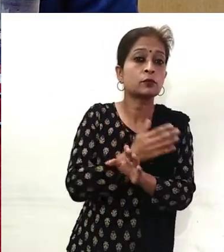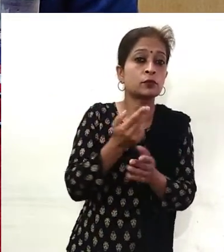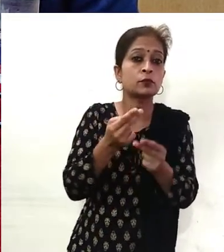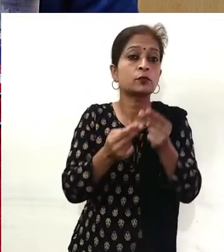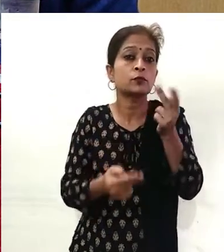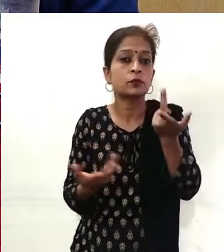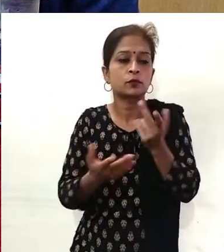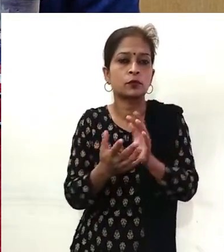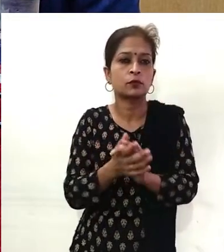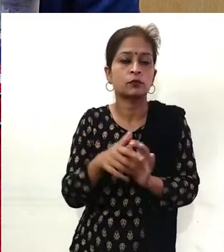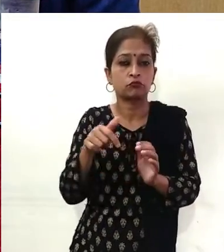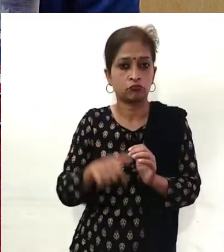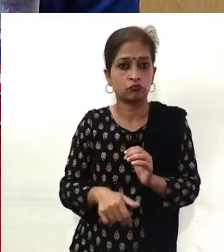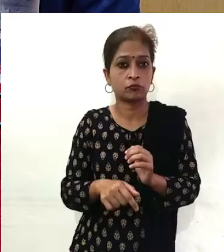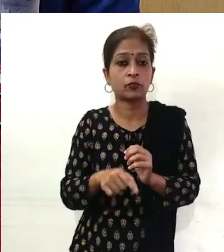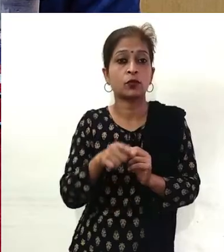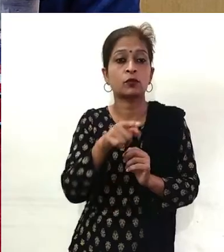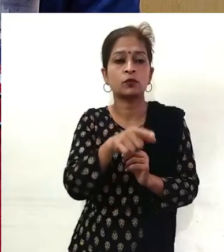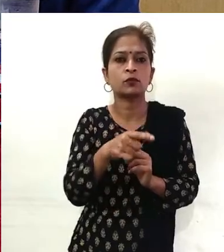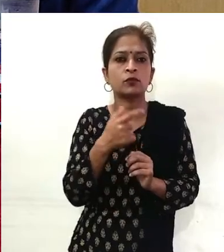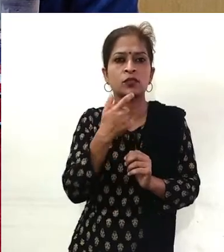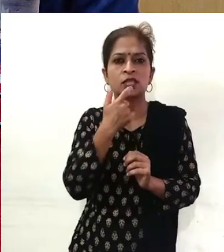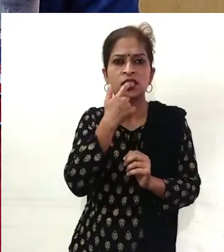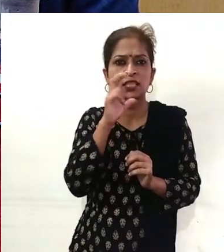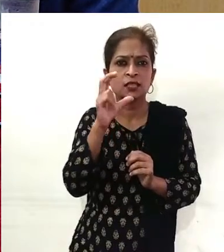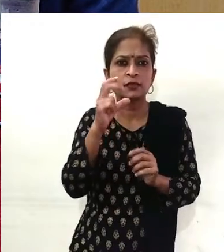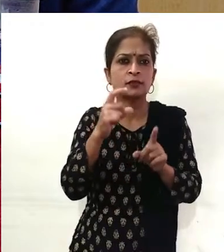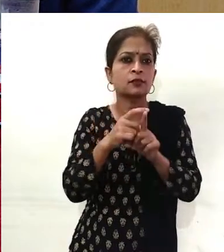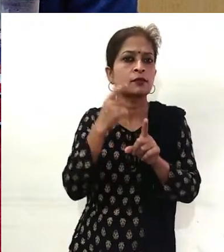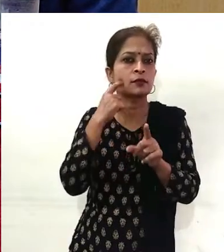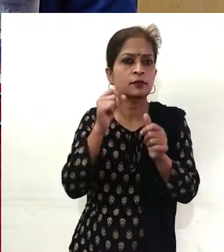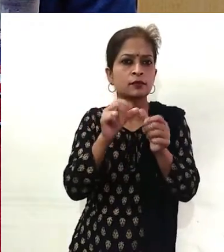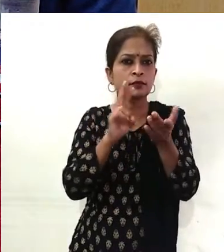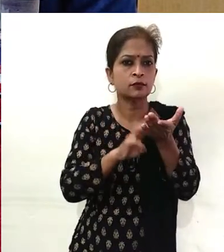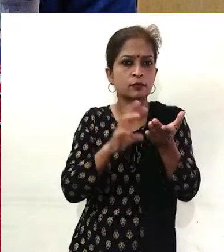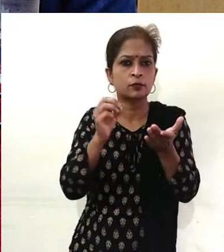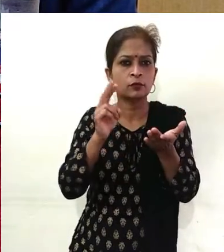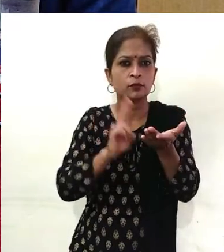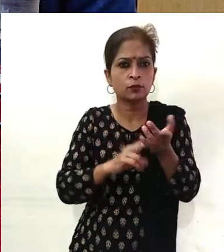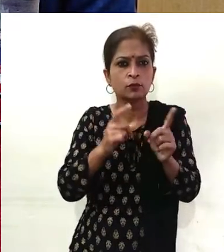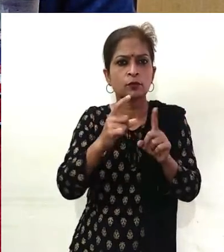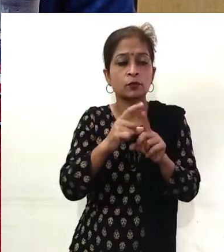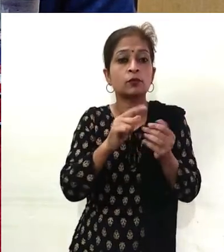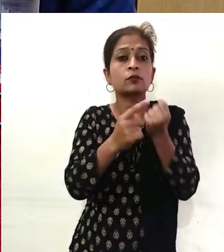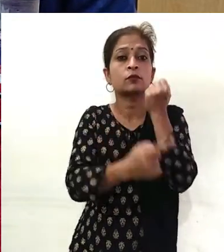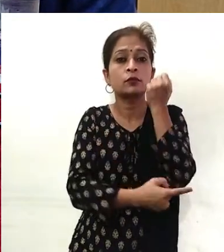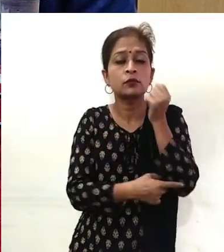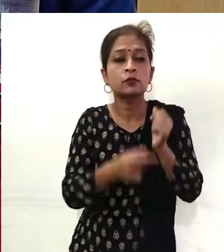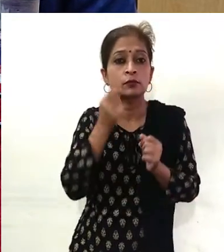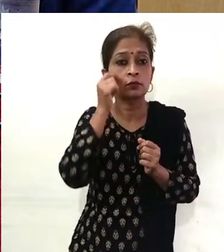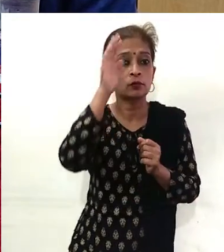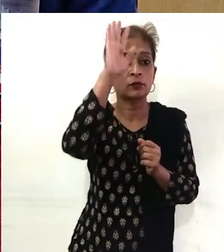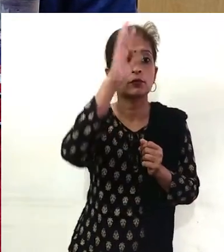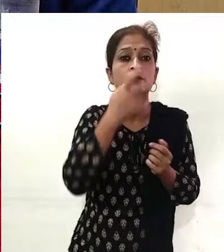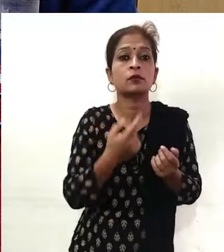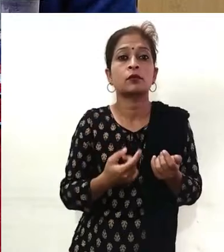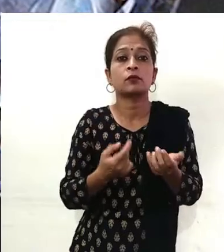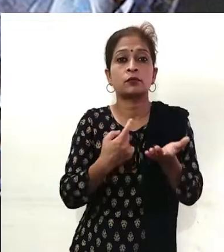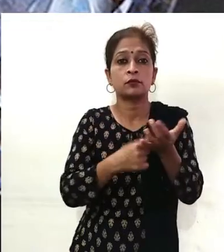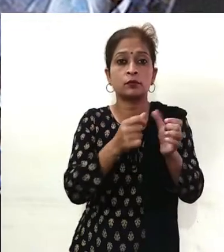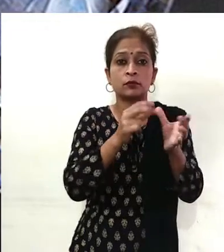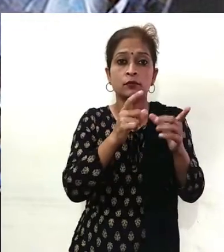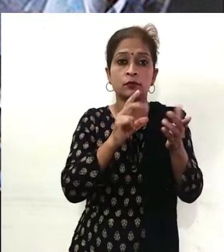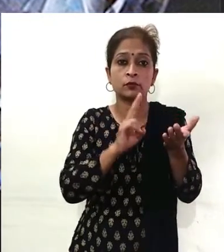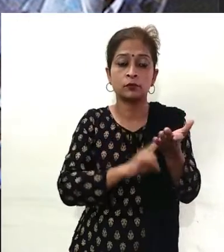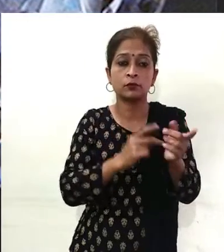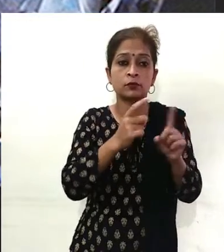क्या बात ऐसी रही कि कोहिनूर का हीरा जो कि सबसे आखिर में राजा रणजीत सिंह जी के पास था